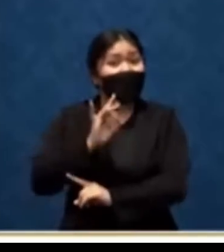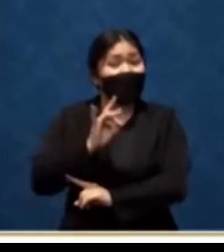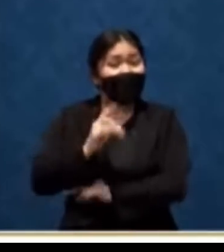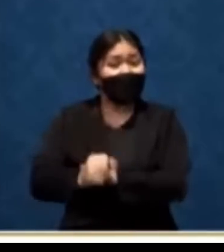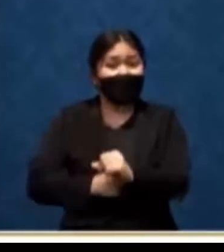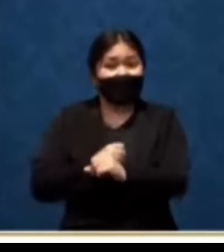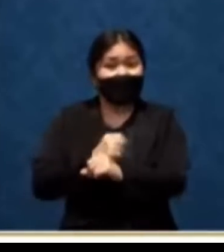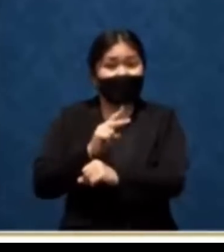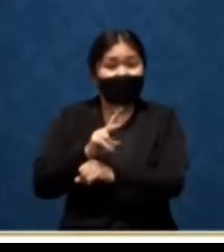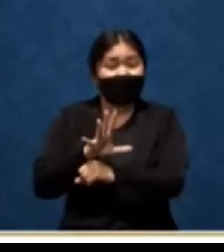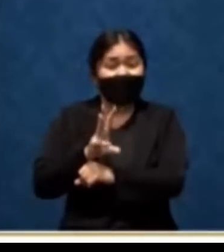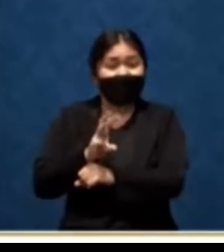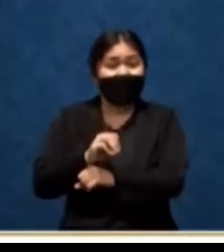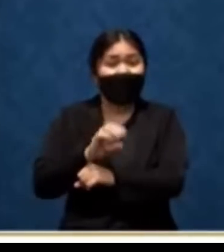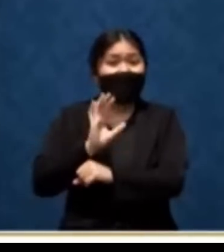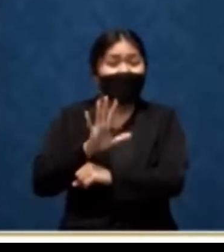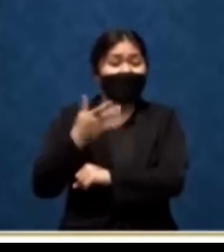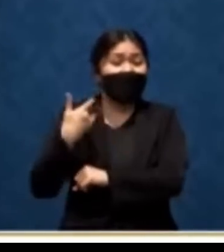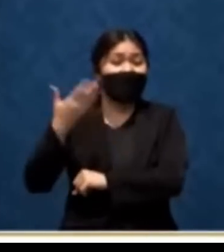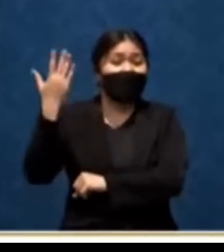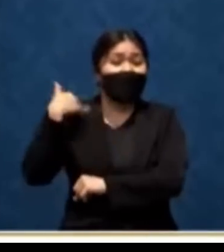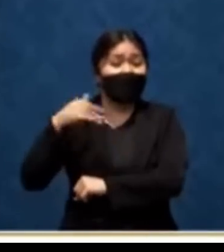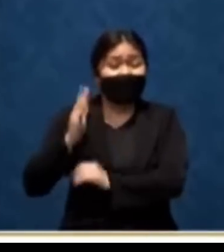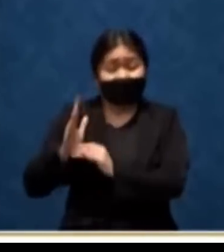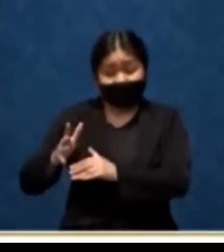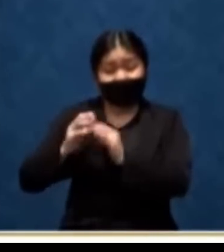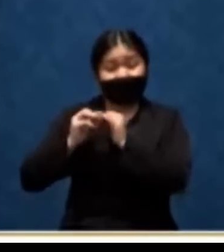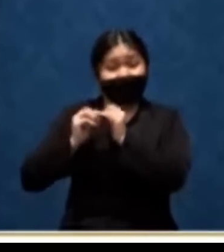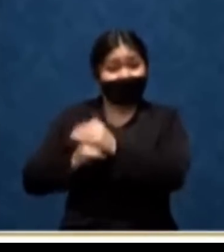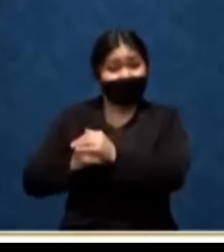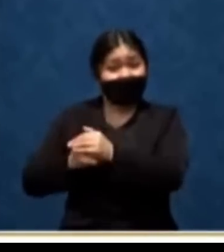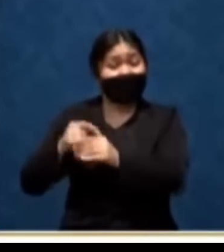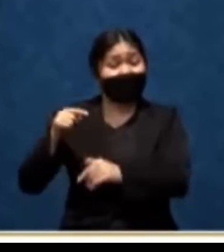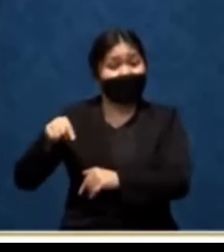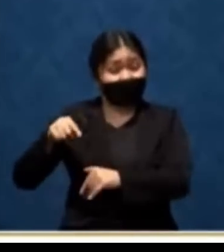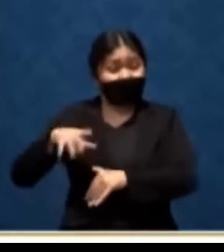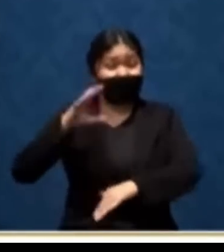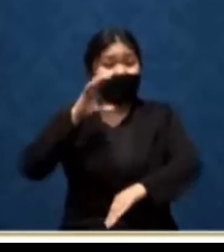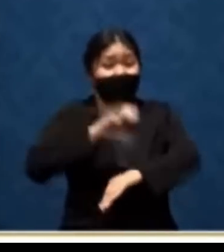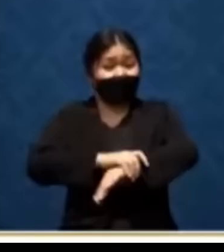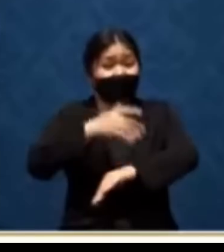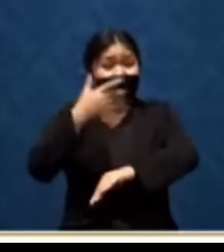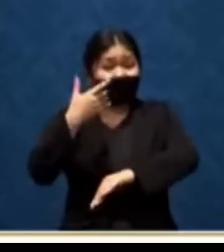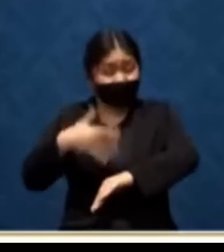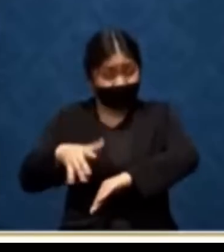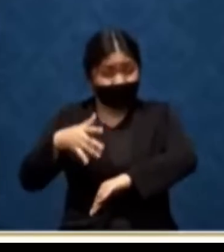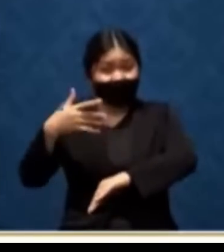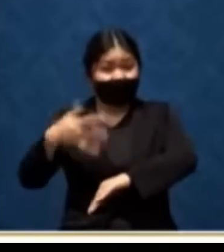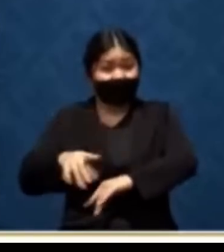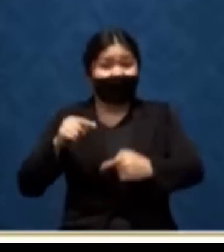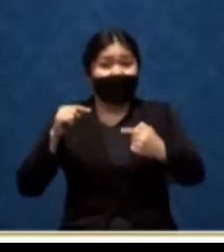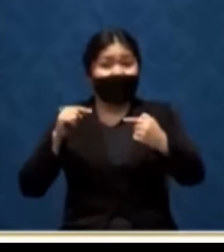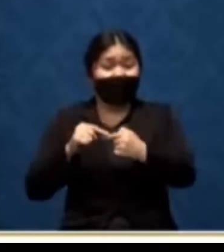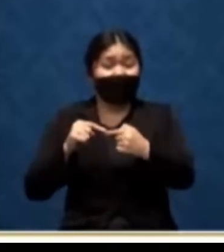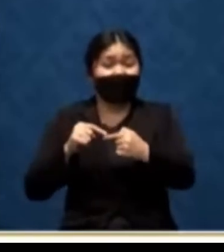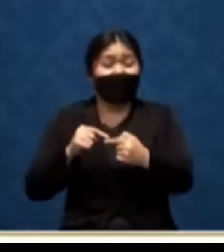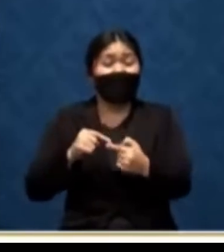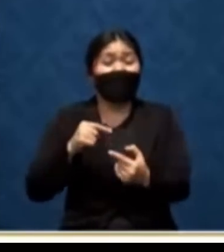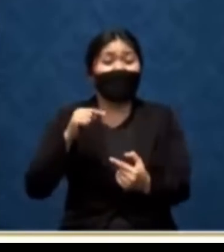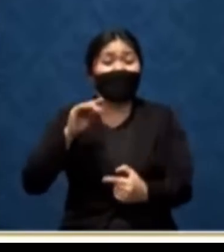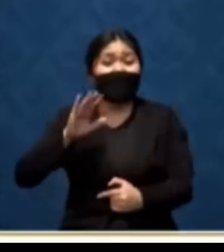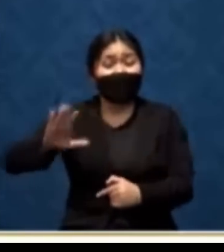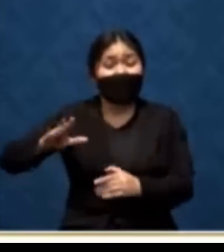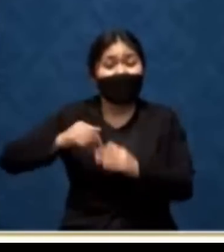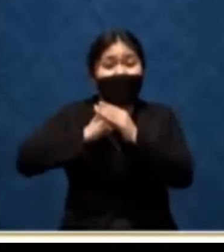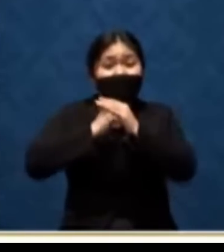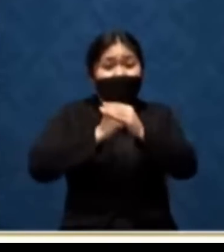าเสอจื้อเจียงคนนี้ถูกจับกุมแล้วครับในไทยตามหมายแดงของประเทศจีนแต่ก็